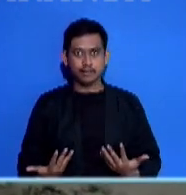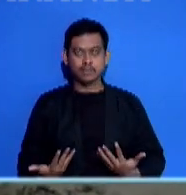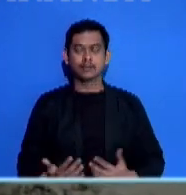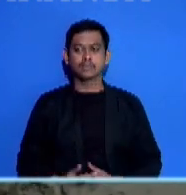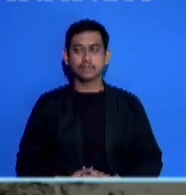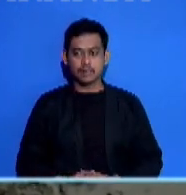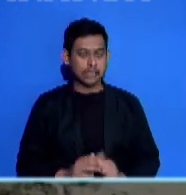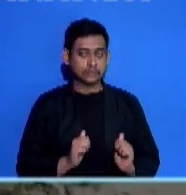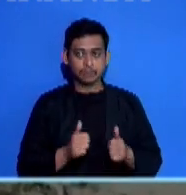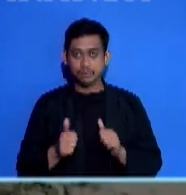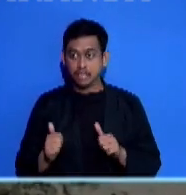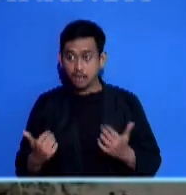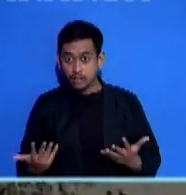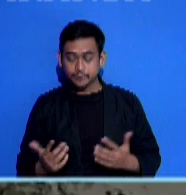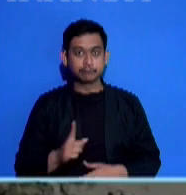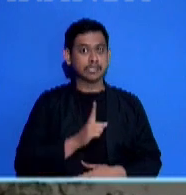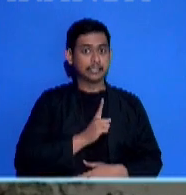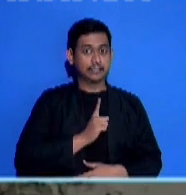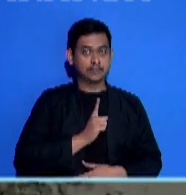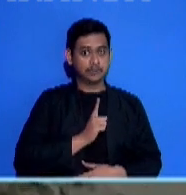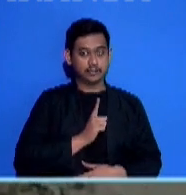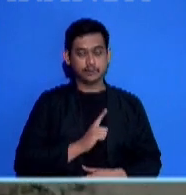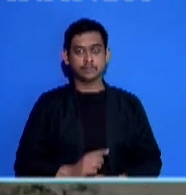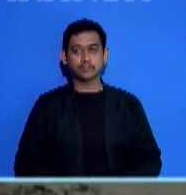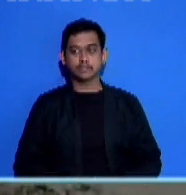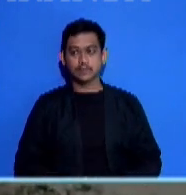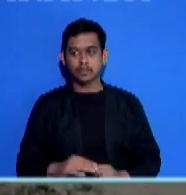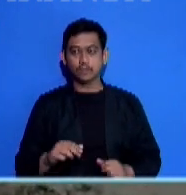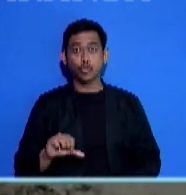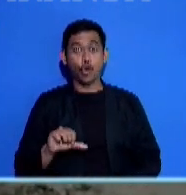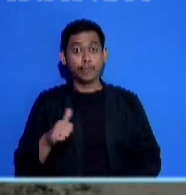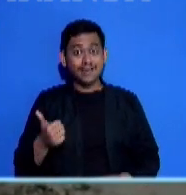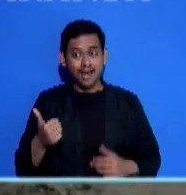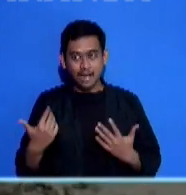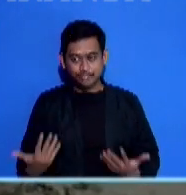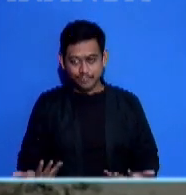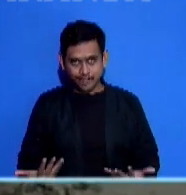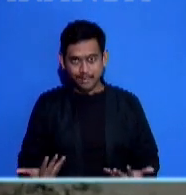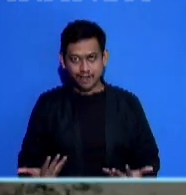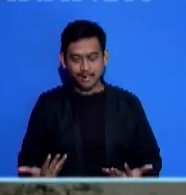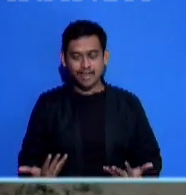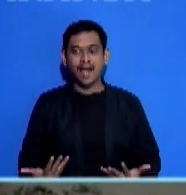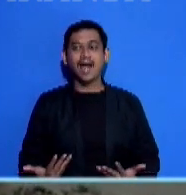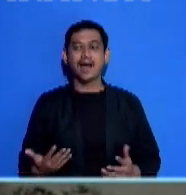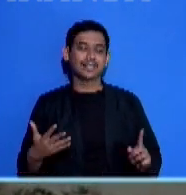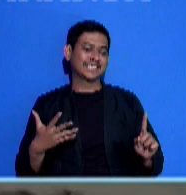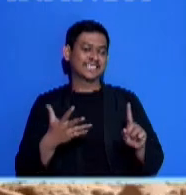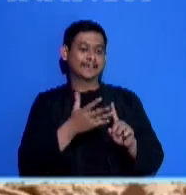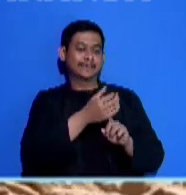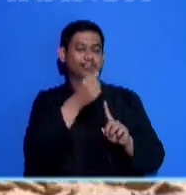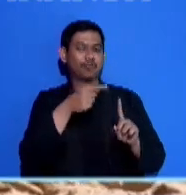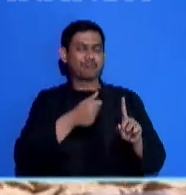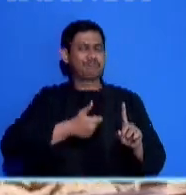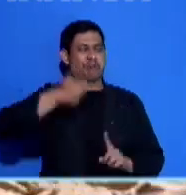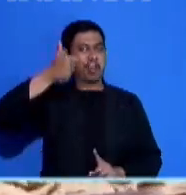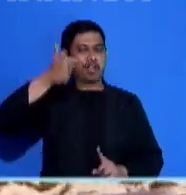mempersiapkan diri diri sedini mungkin agar nanti bisa mencapai prestasi yang diinginkan